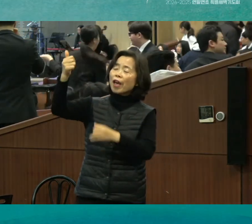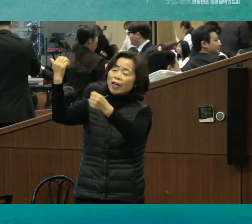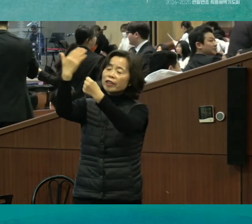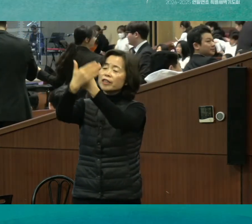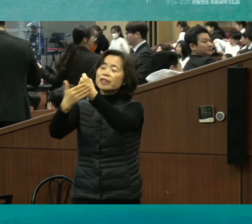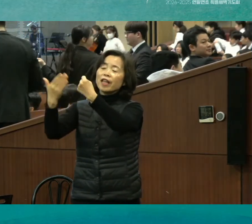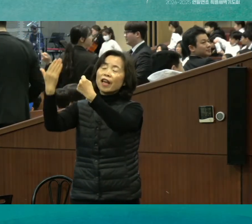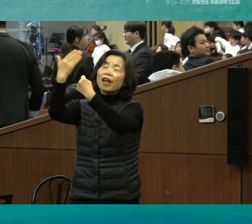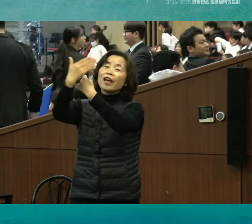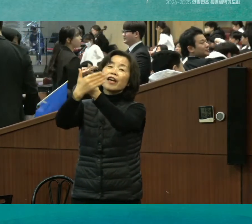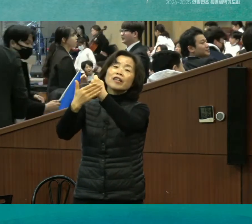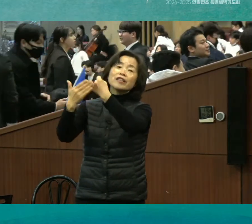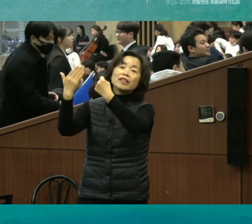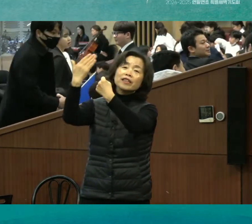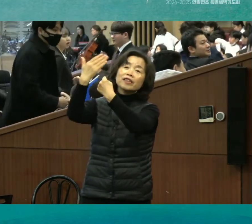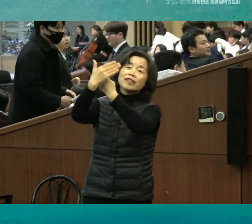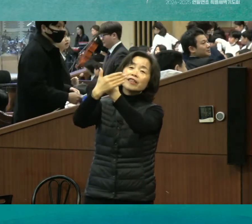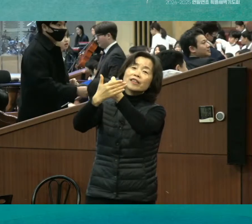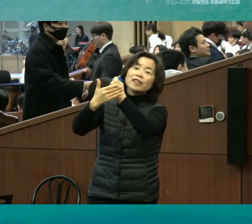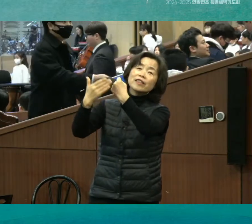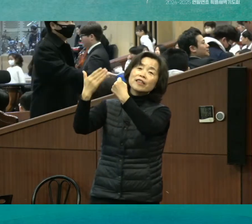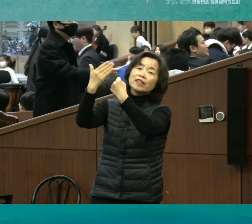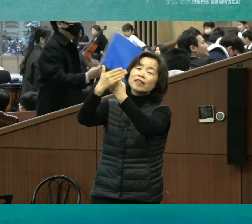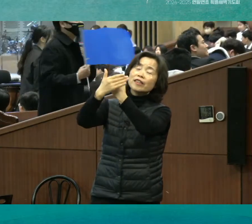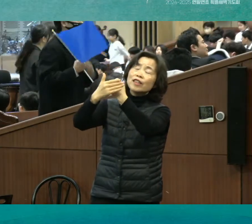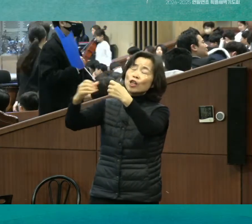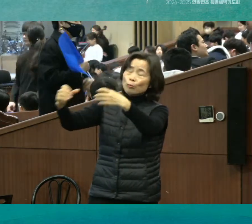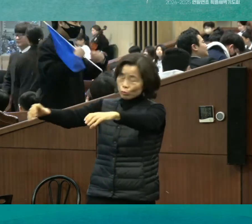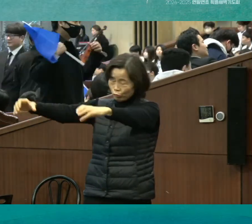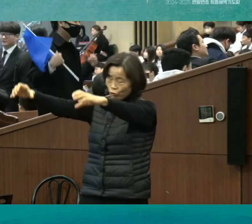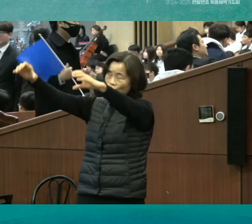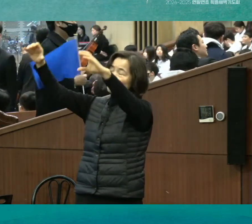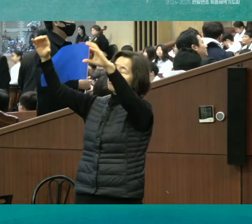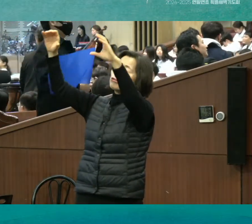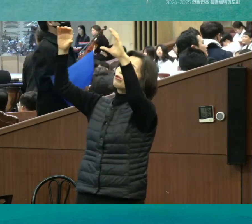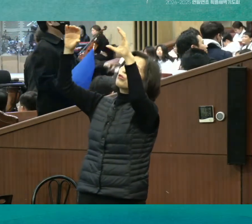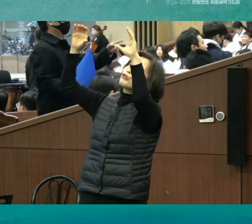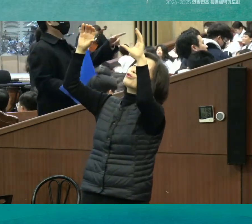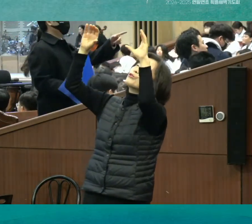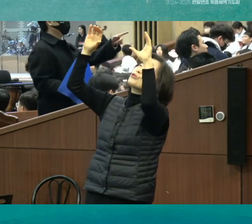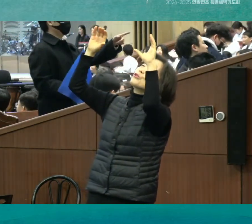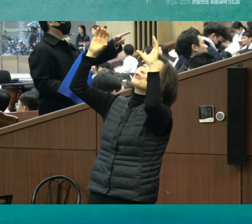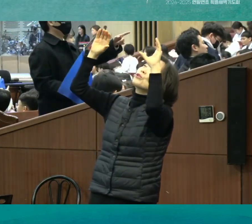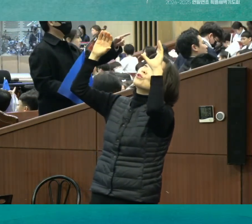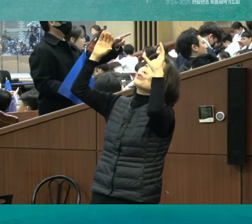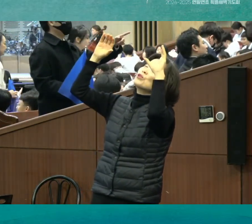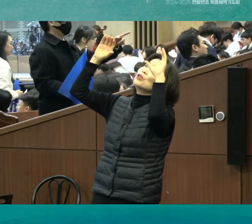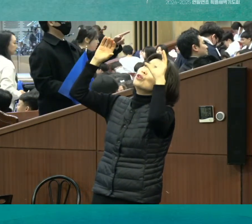주의 은혜를 부어주